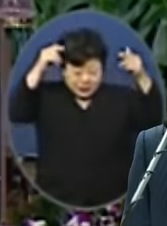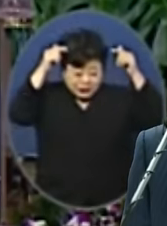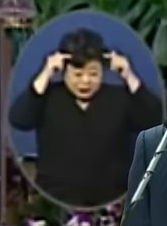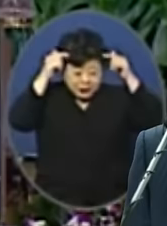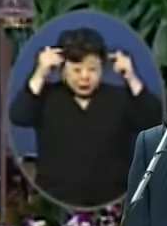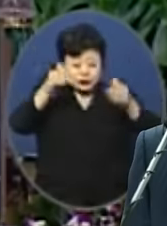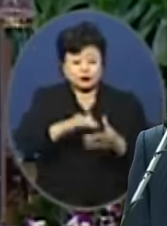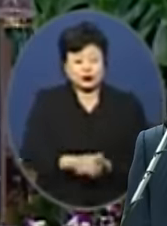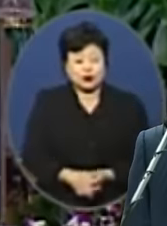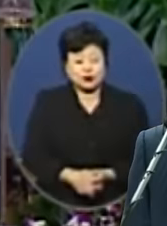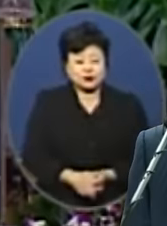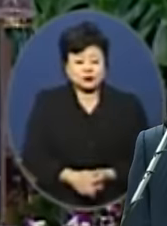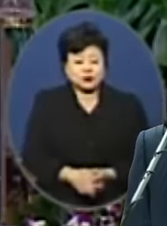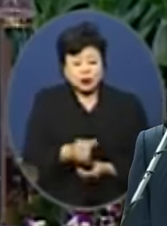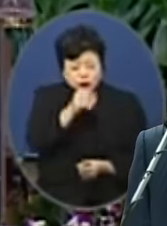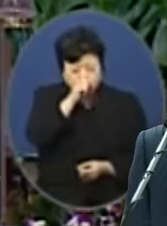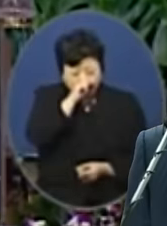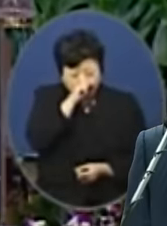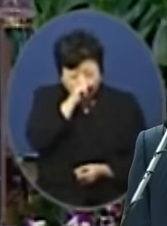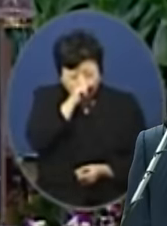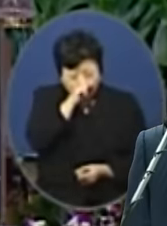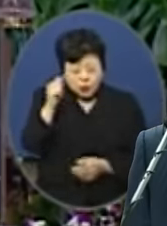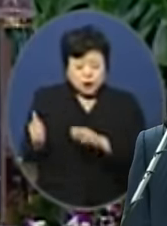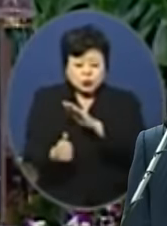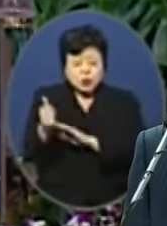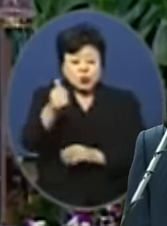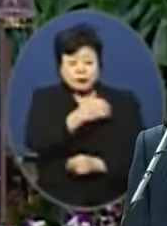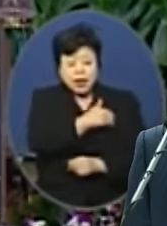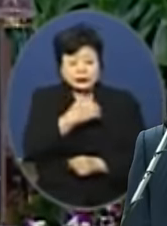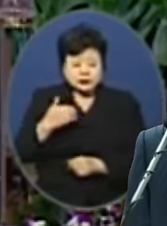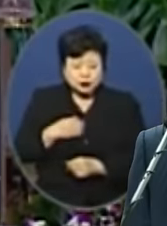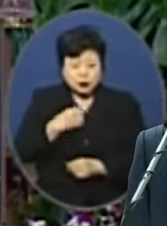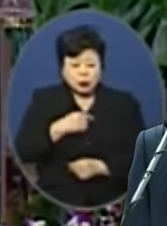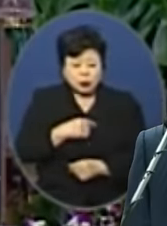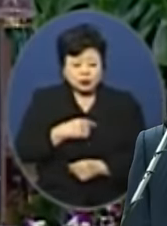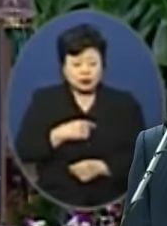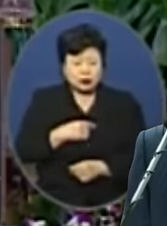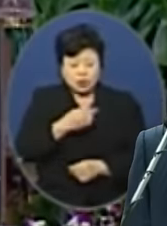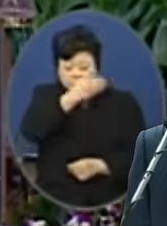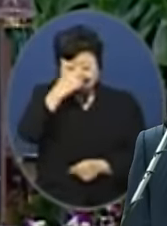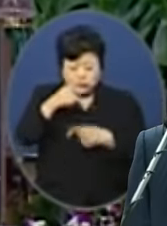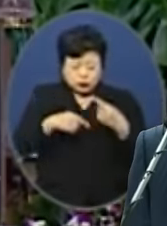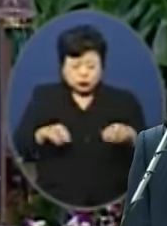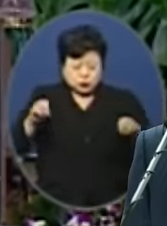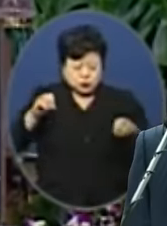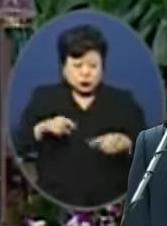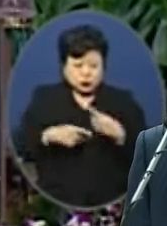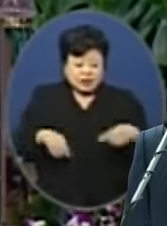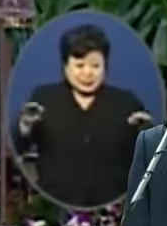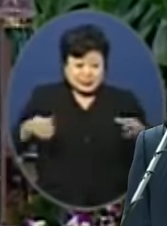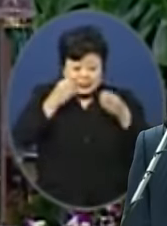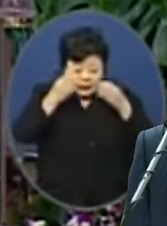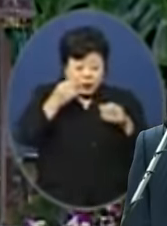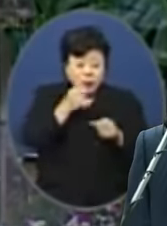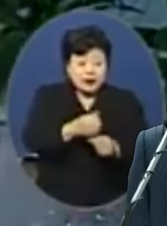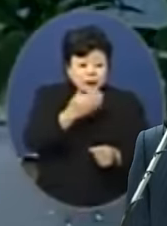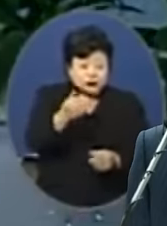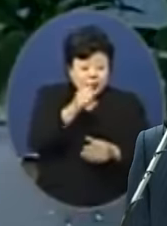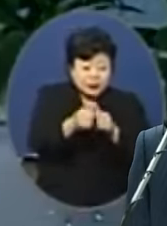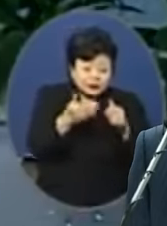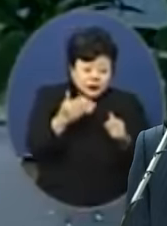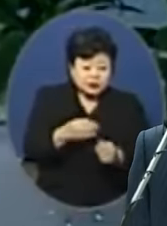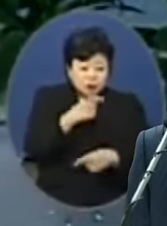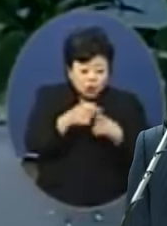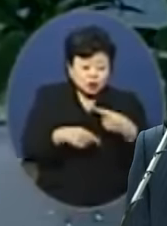인자와 긍휼로 관을 씌우시며 좋은 것으로 내 소원을 만족해 하사 내 청춘을 독수리같이 새롭게 하시는도다. 하나님께서